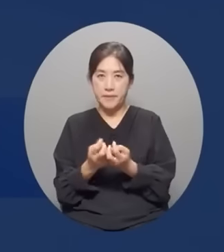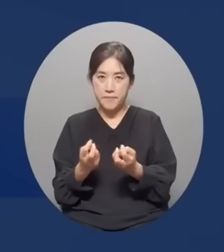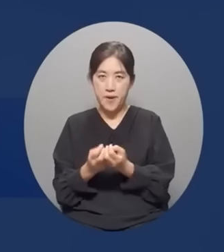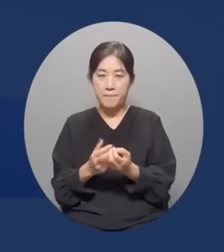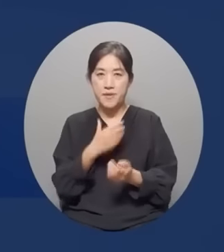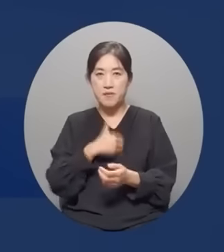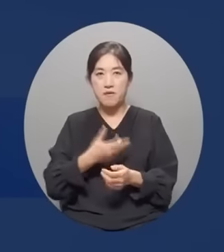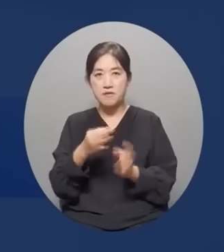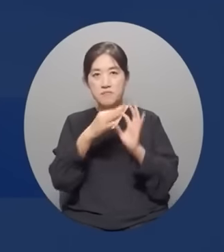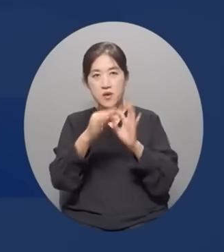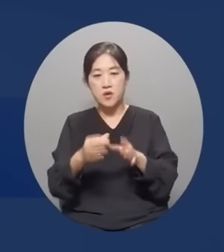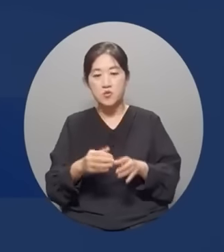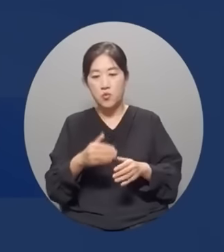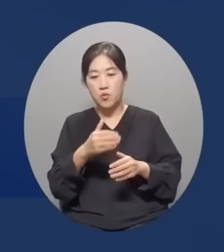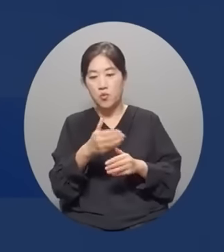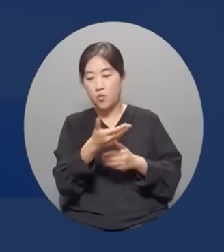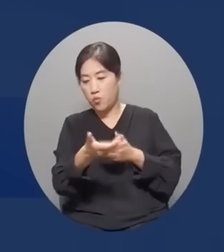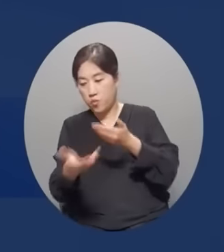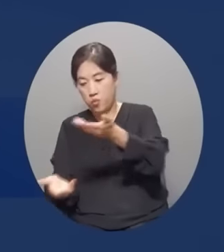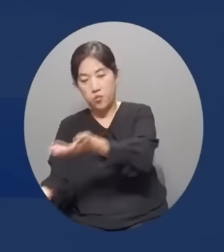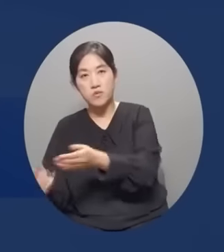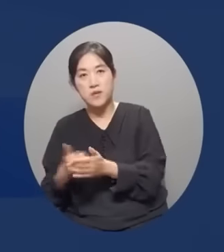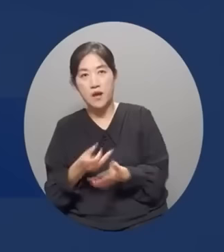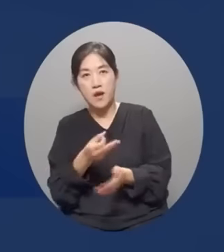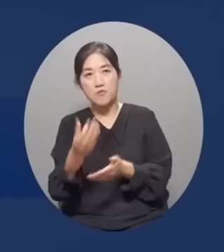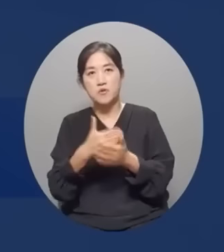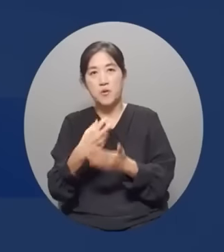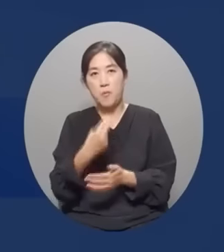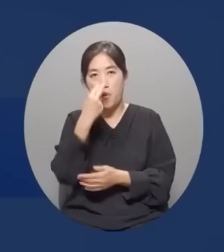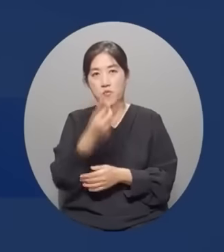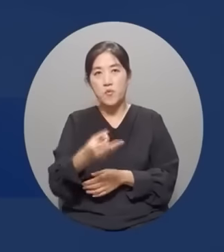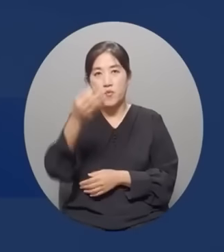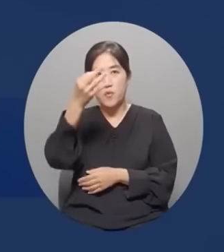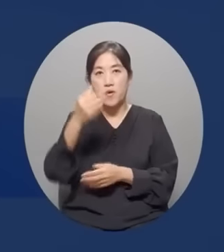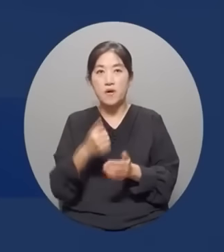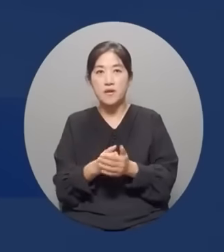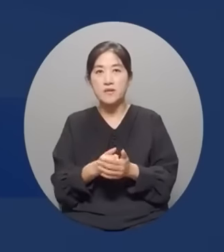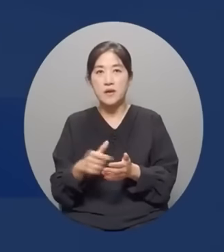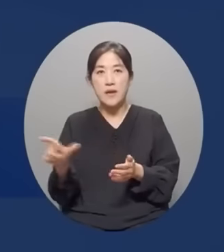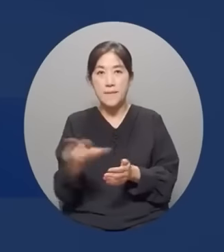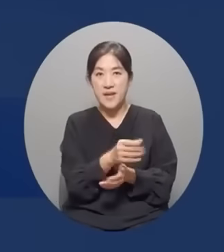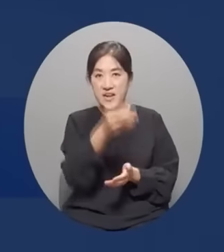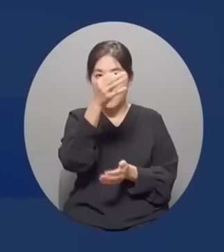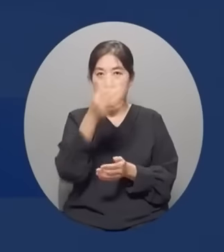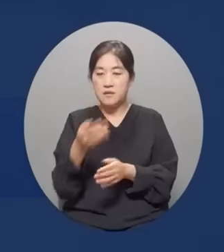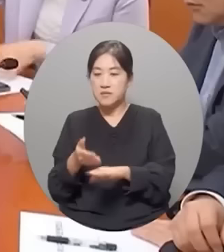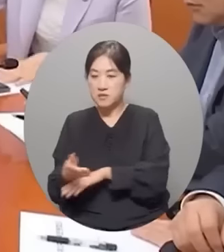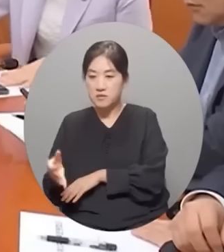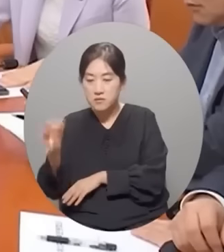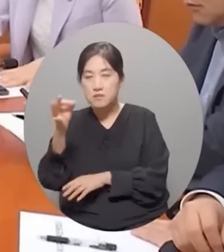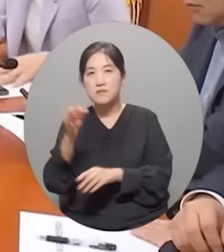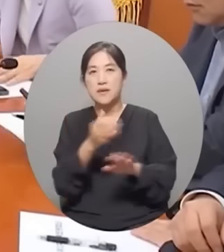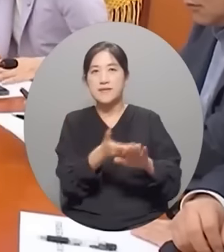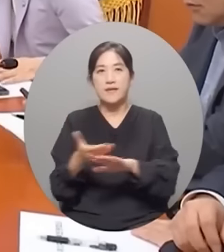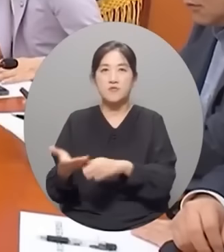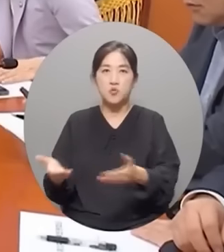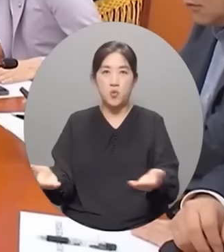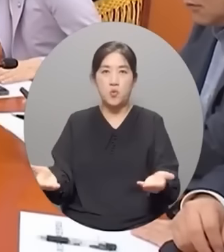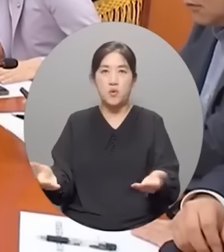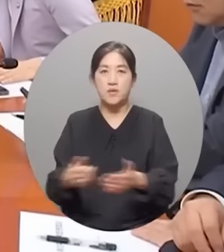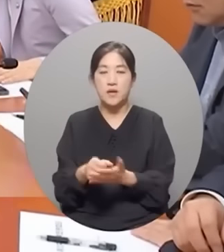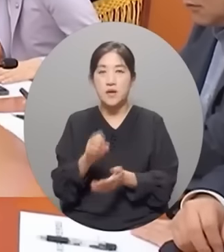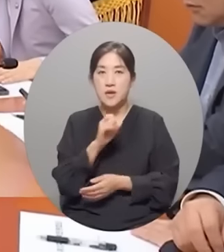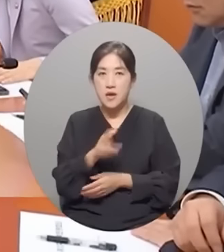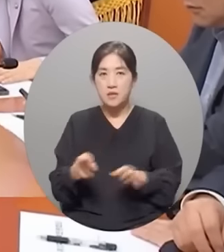주속 가능해지려면 보험료 인상을 해야 되는데 인상 속도를 좀 차동화 하겠다는 야당은